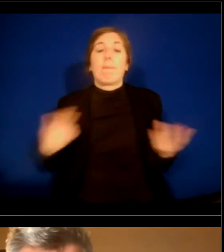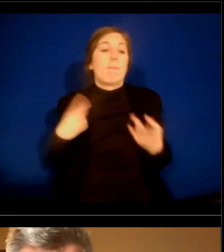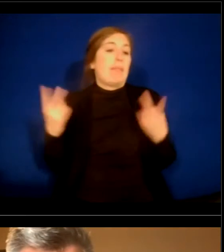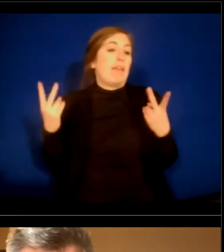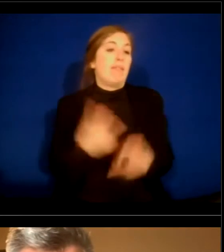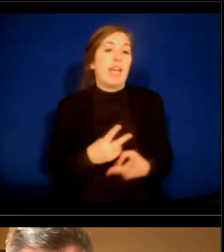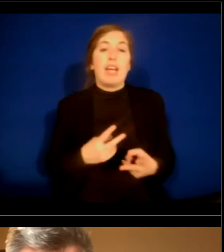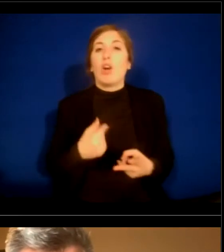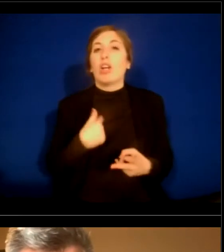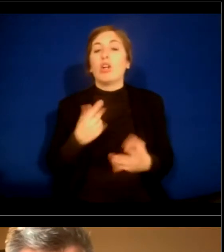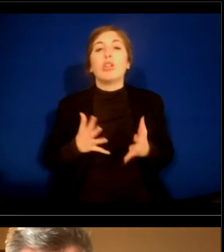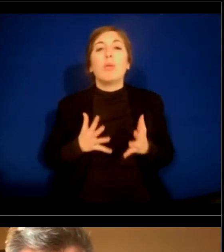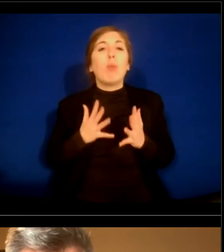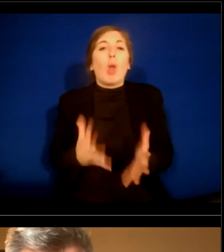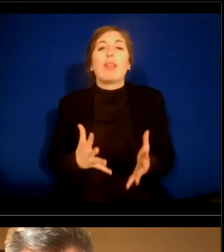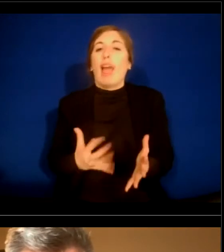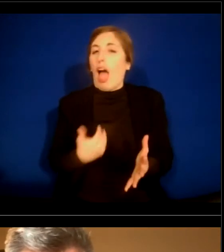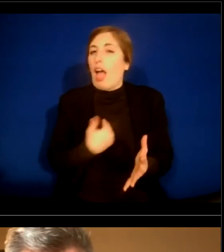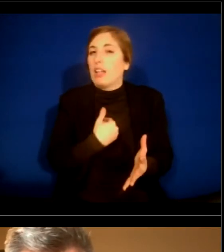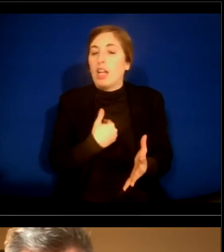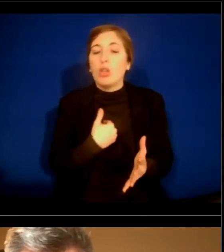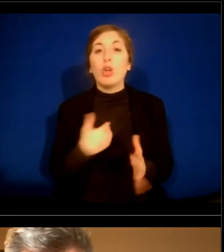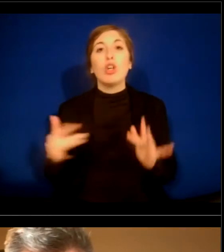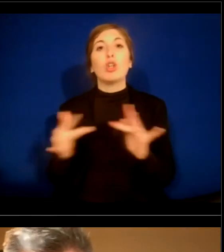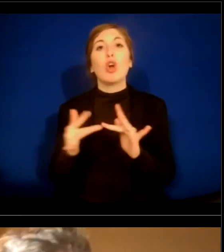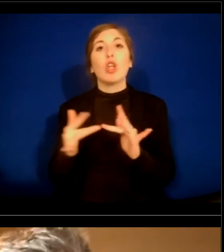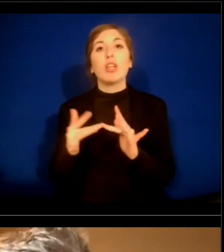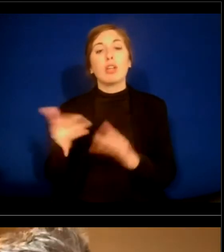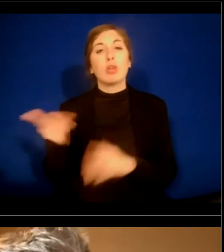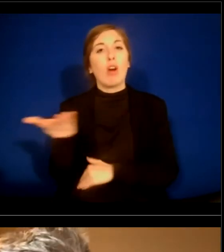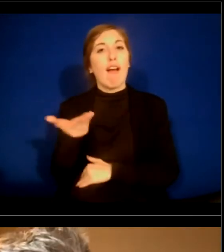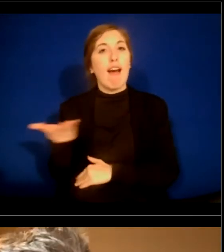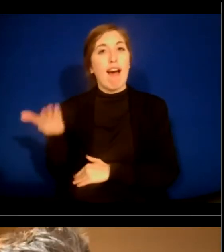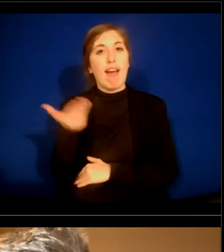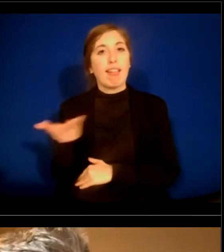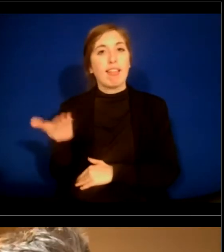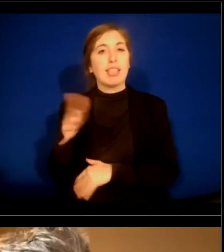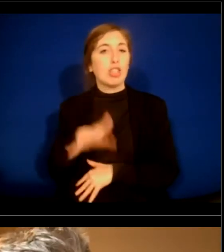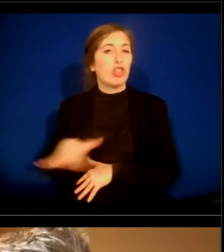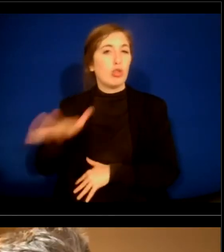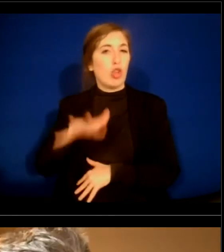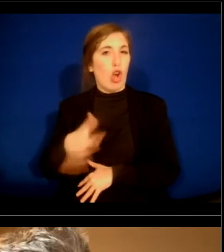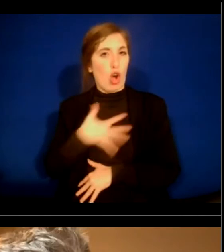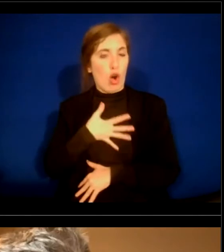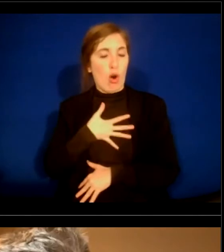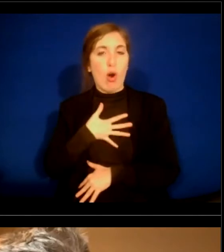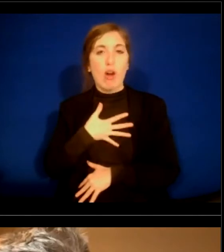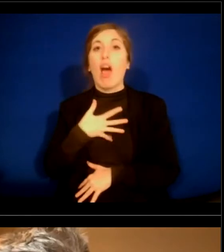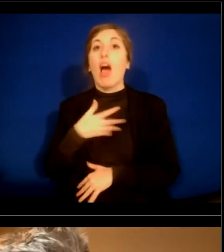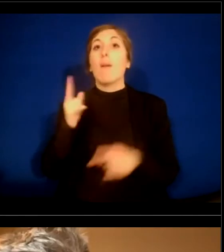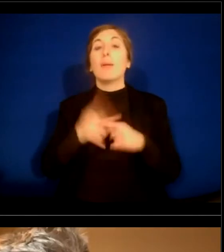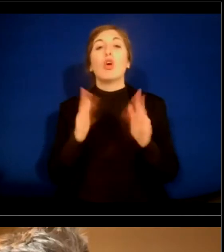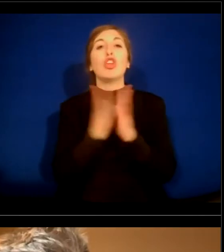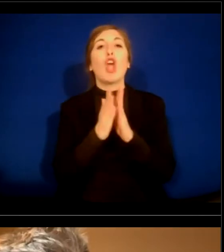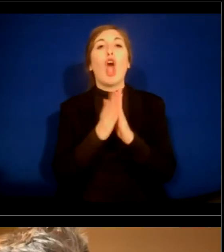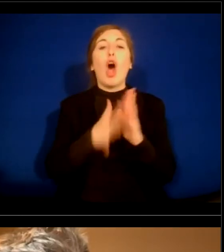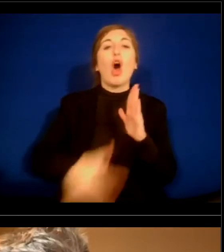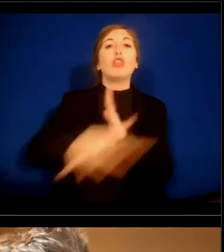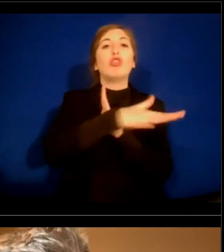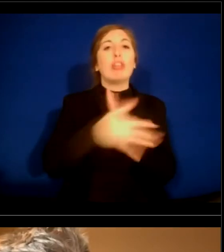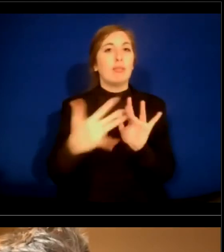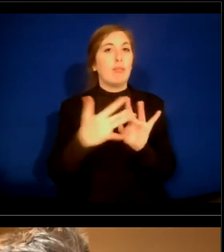spontaneamente avevo preso contatto con la Caritas di zona e con la diocesi, e so che gli